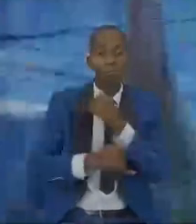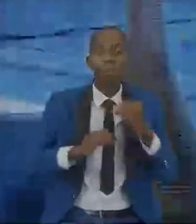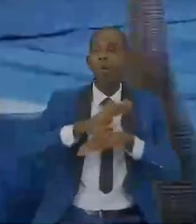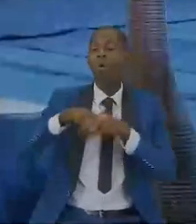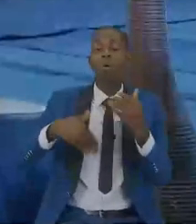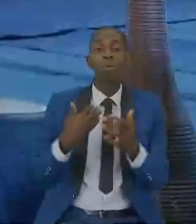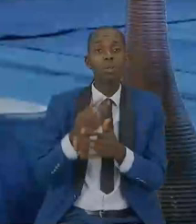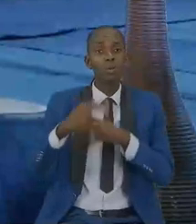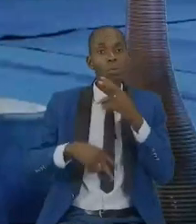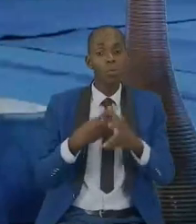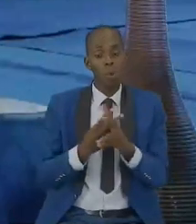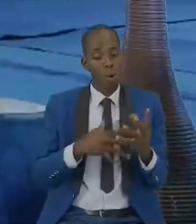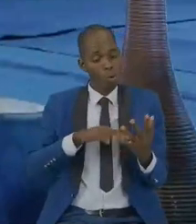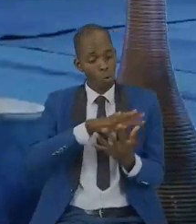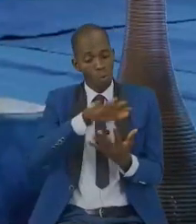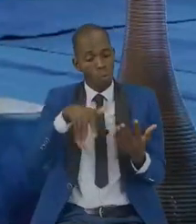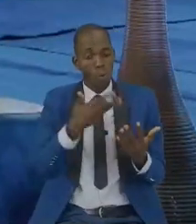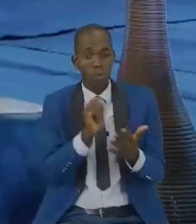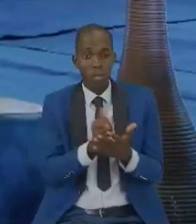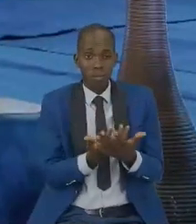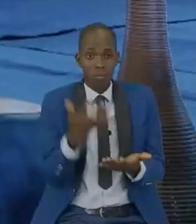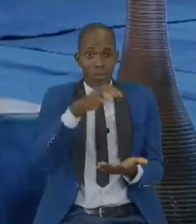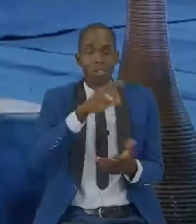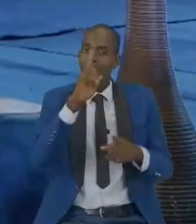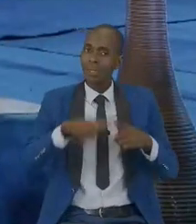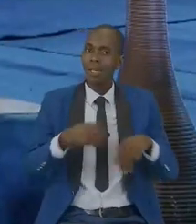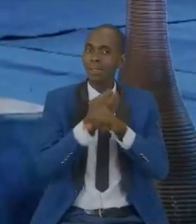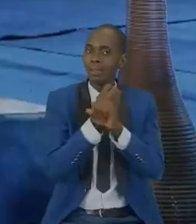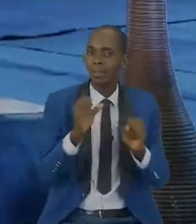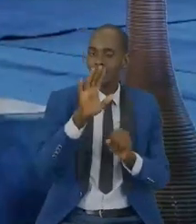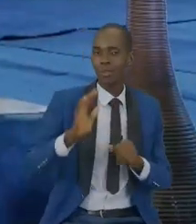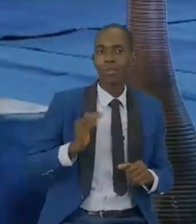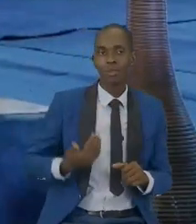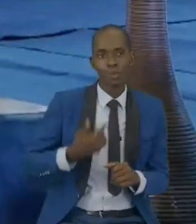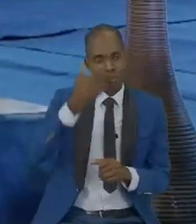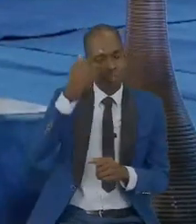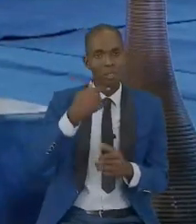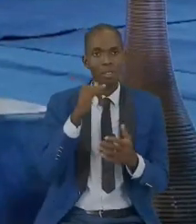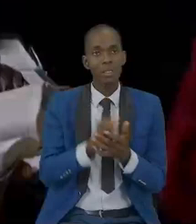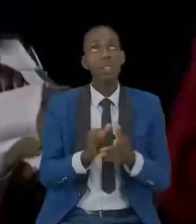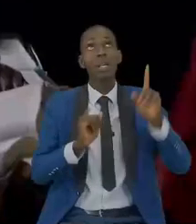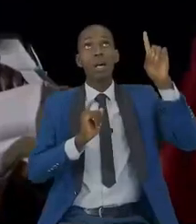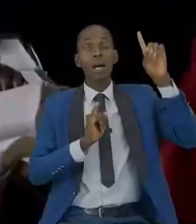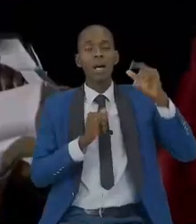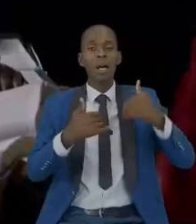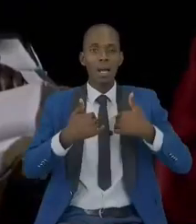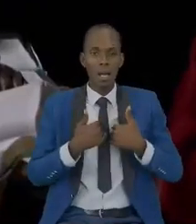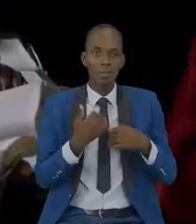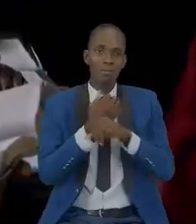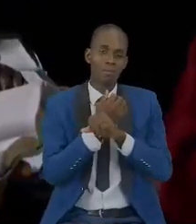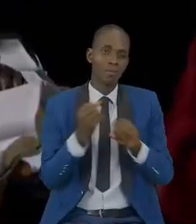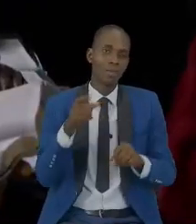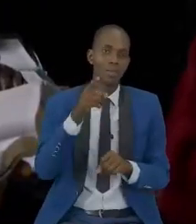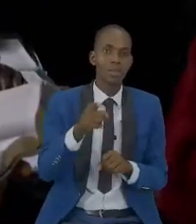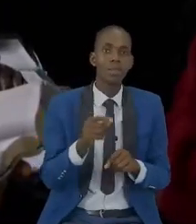toutes les richesses de ton continent, cela ne peut même pas racheter ton âme, parce que c'est